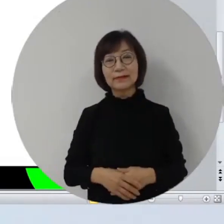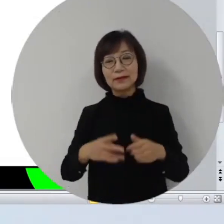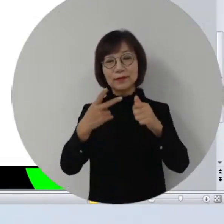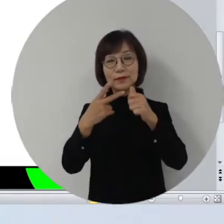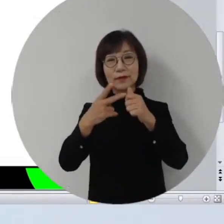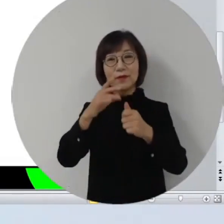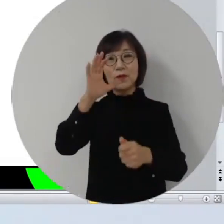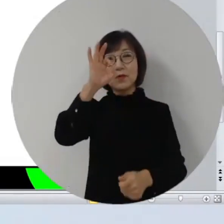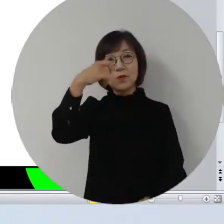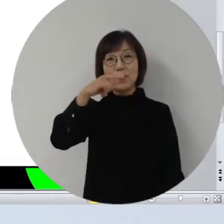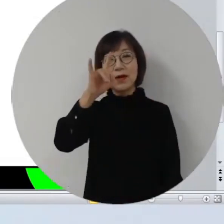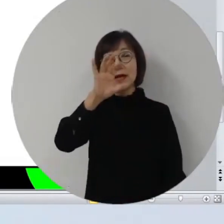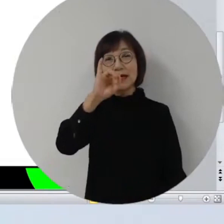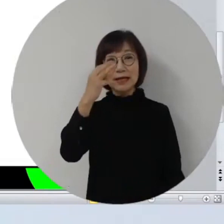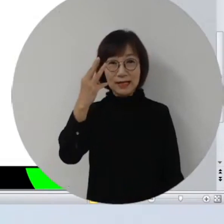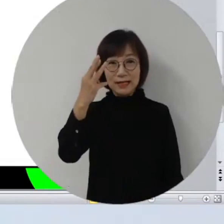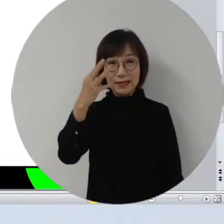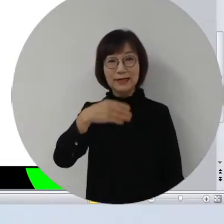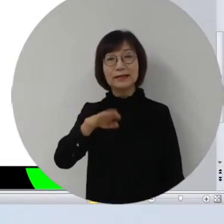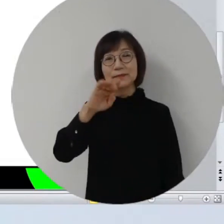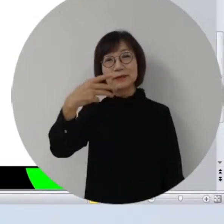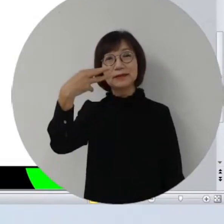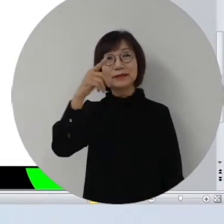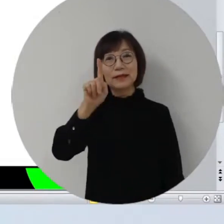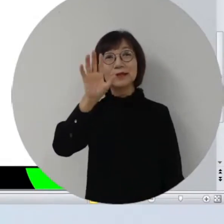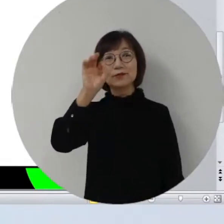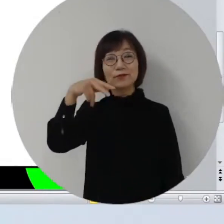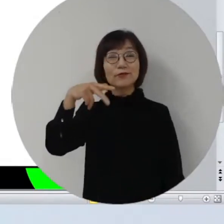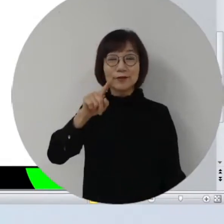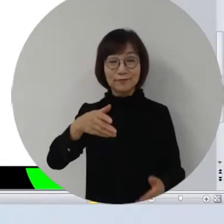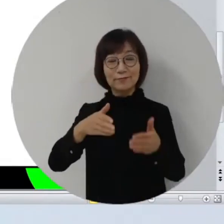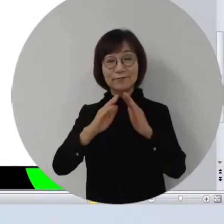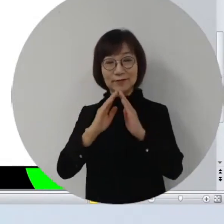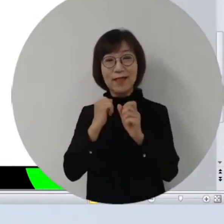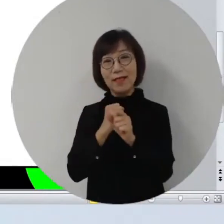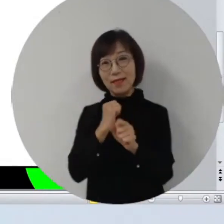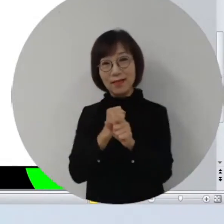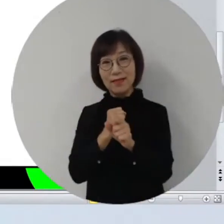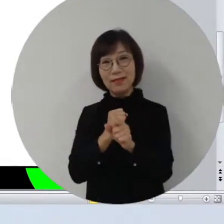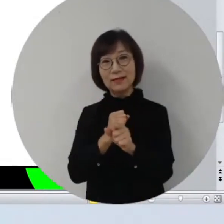사용 방법에 대해서 한번 설명을 해보도록 하겠습니다.